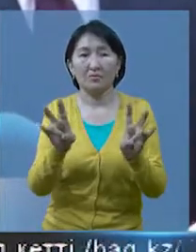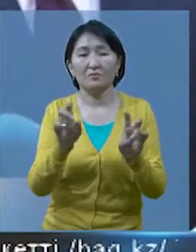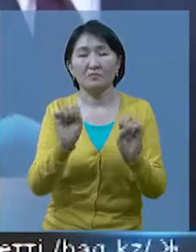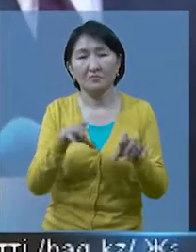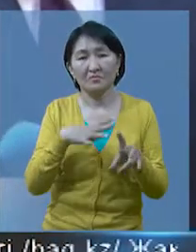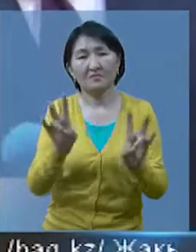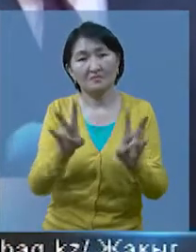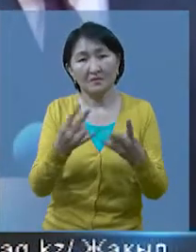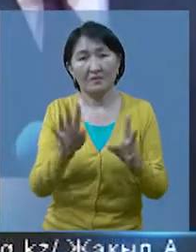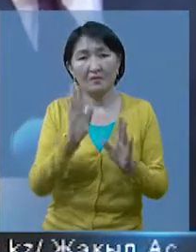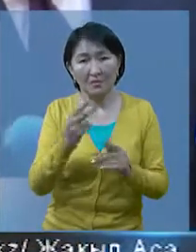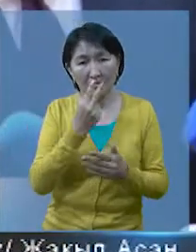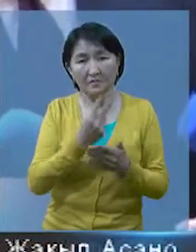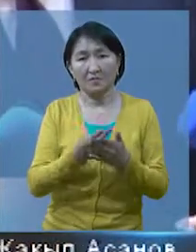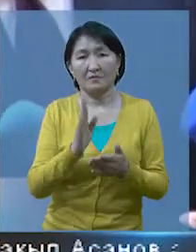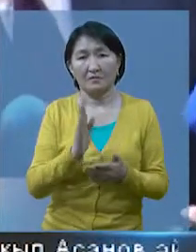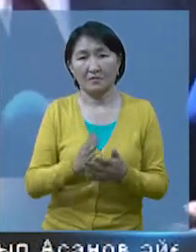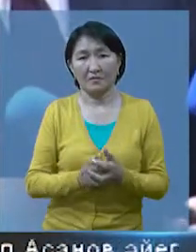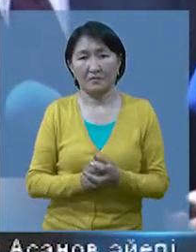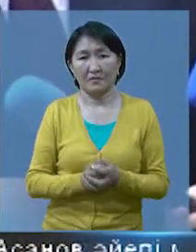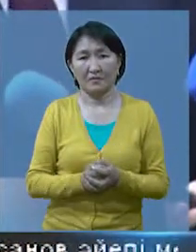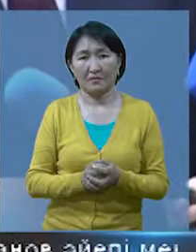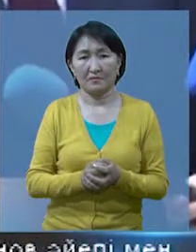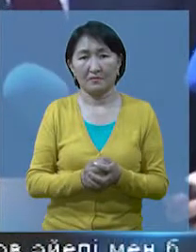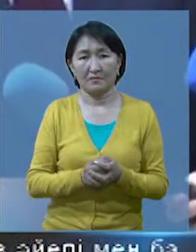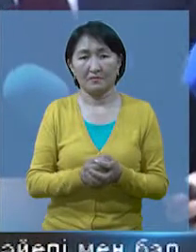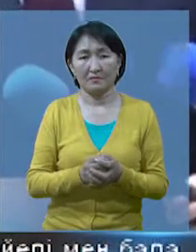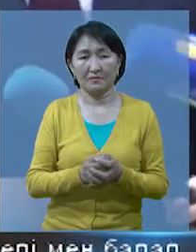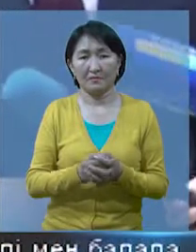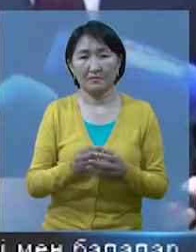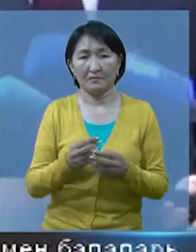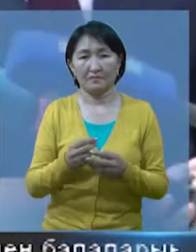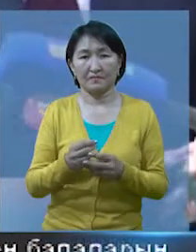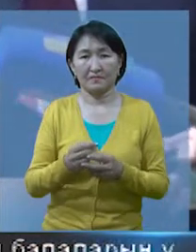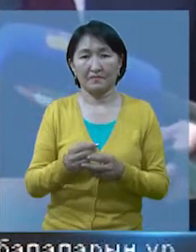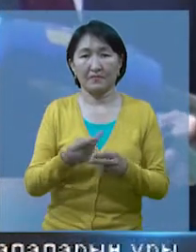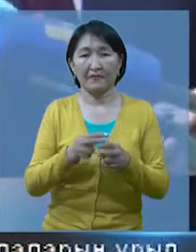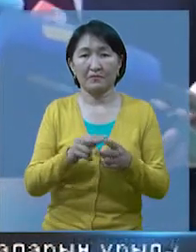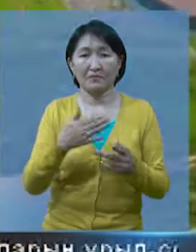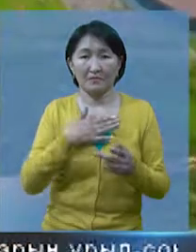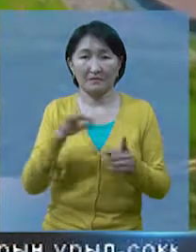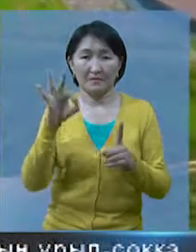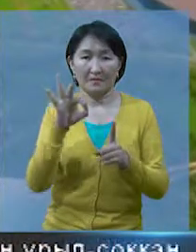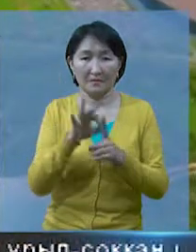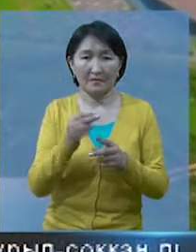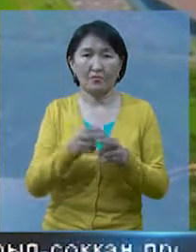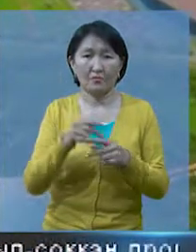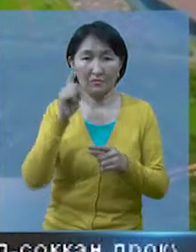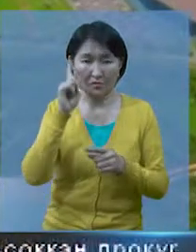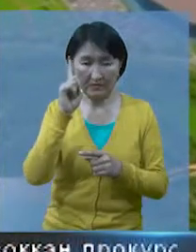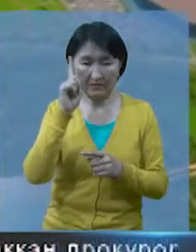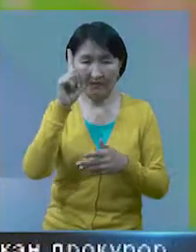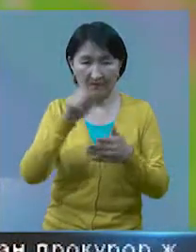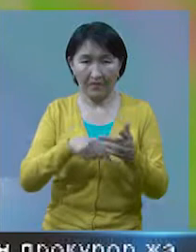течет? Я думаю. Ну, уже естественно. В принципе, ойлаған, то, что біздің өзіміздің ойлаған мақсатқа жетіп отырмыз, да? Сондай-ақ